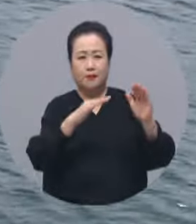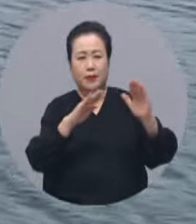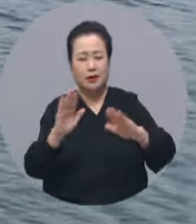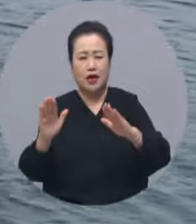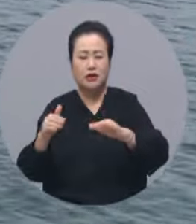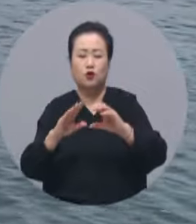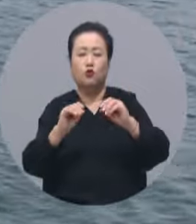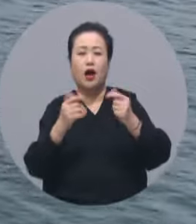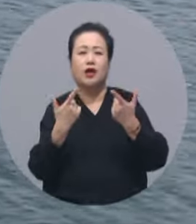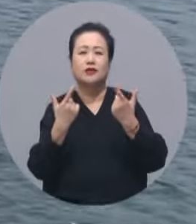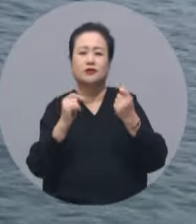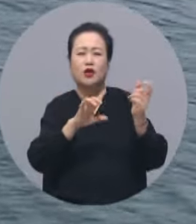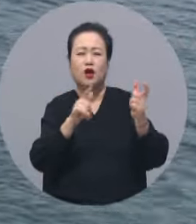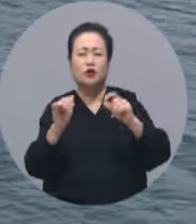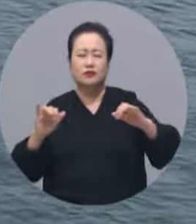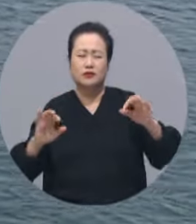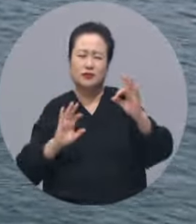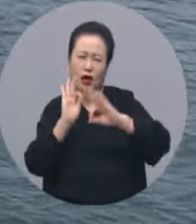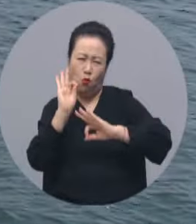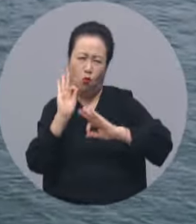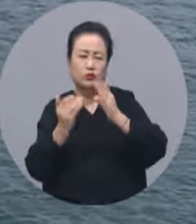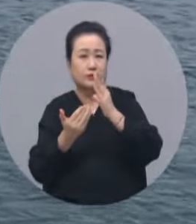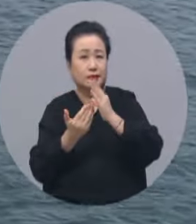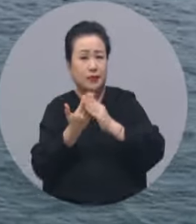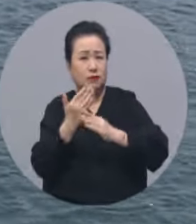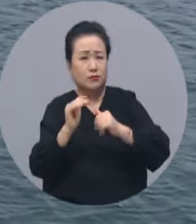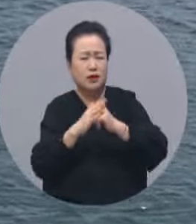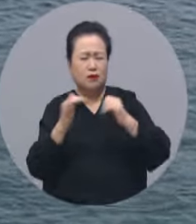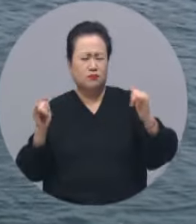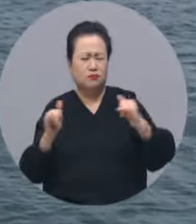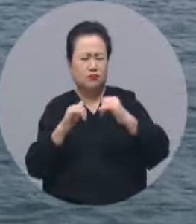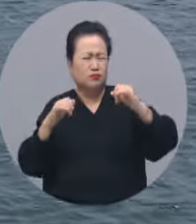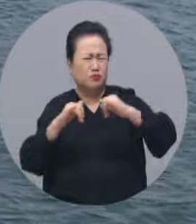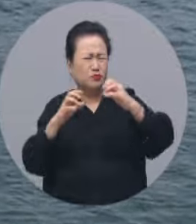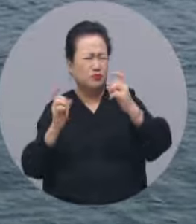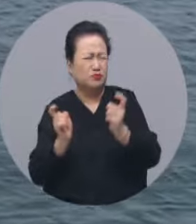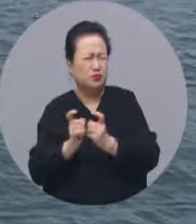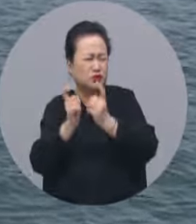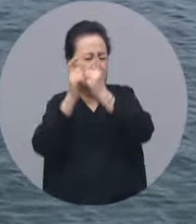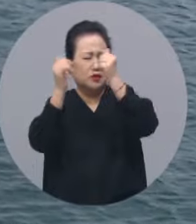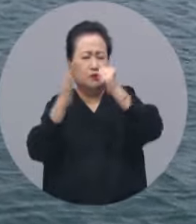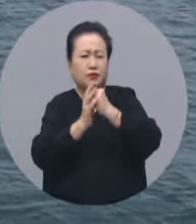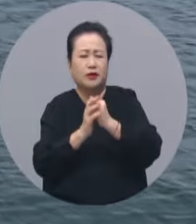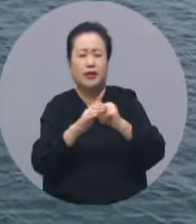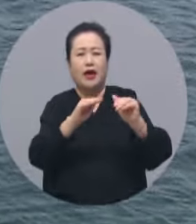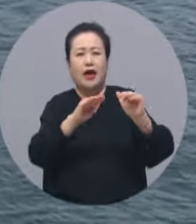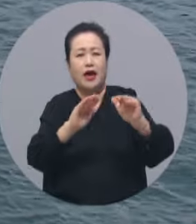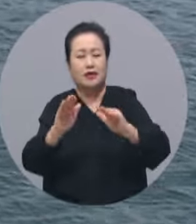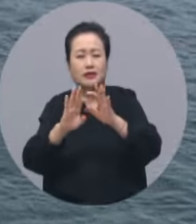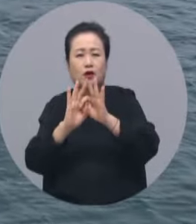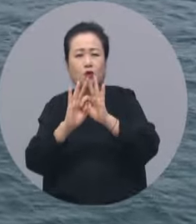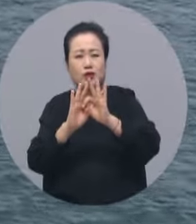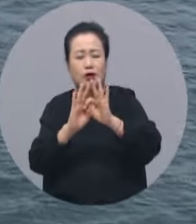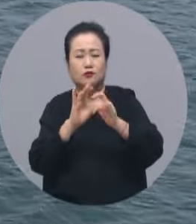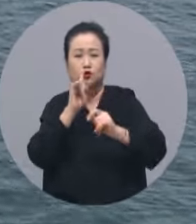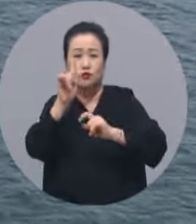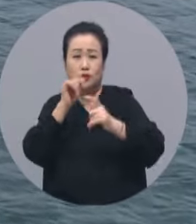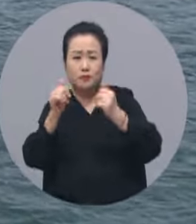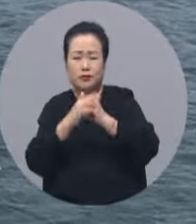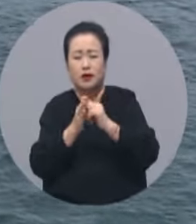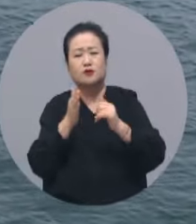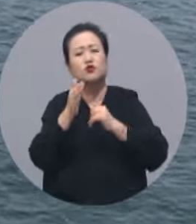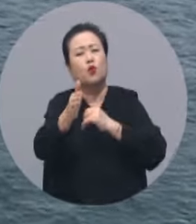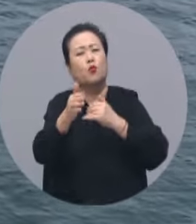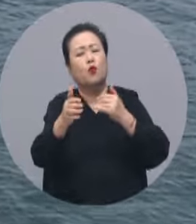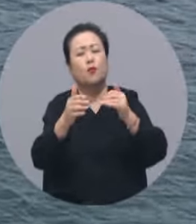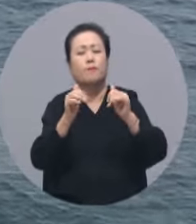바다에서도 육지만큼이나 다양한 사건 사고들이 발생합니다. 분쟁이 일어나면 해사 소송으로 이어지게 되는데요. 하지만 국내 전문 법원이